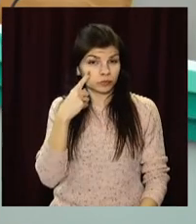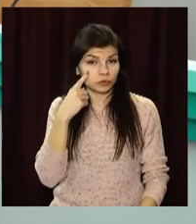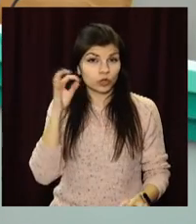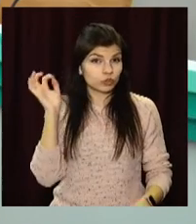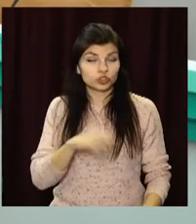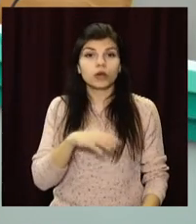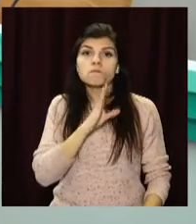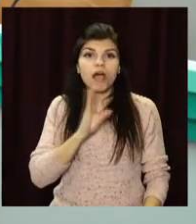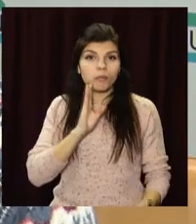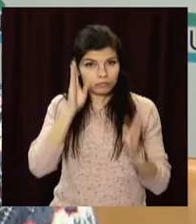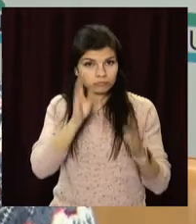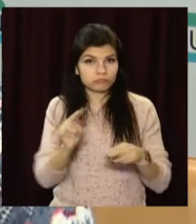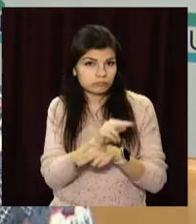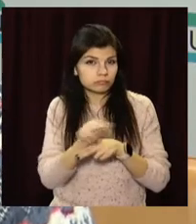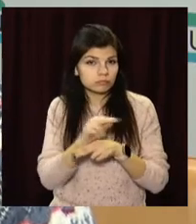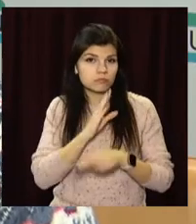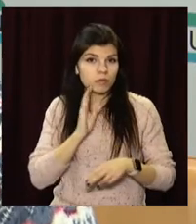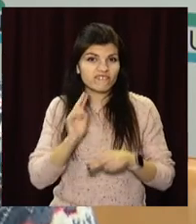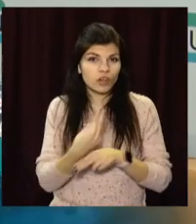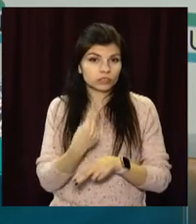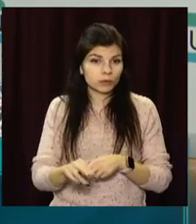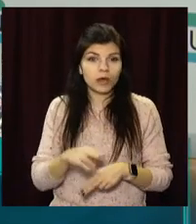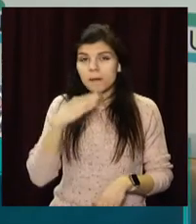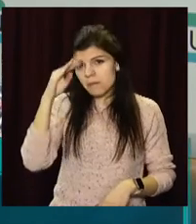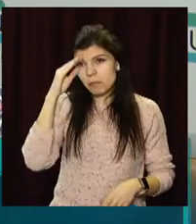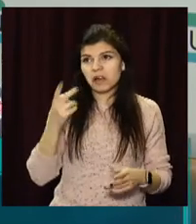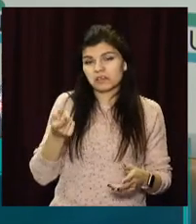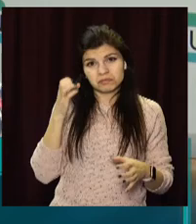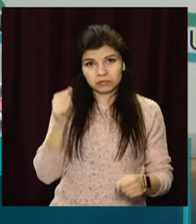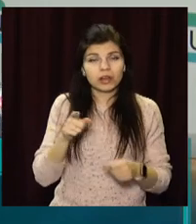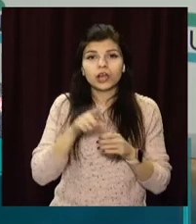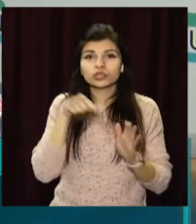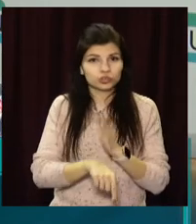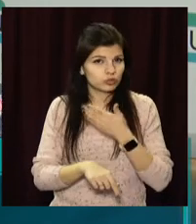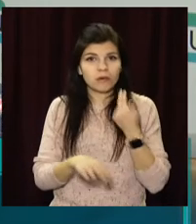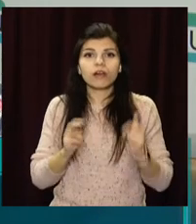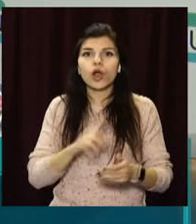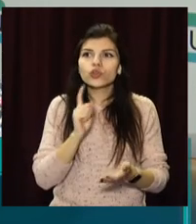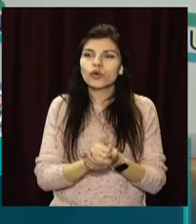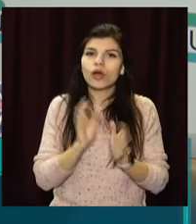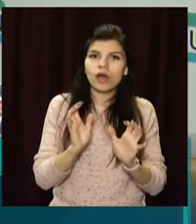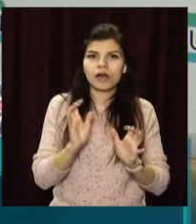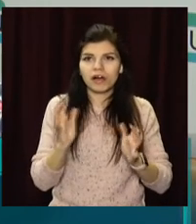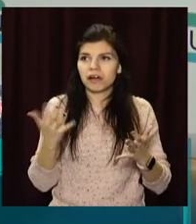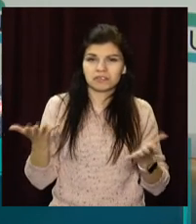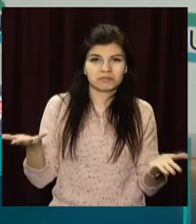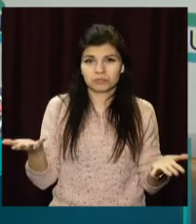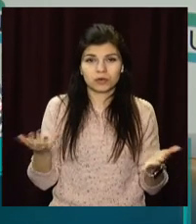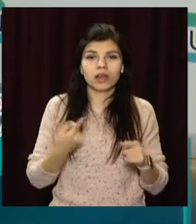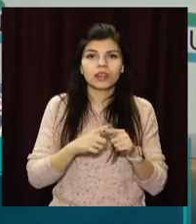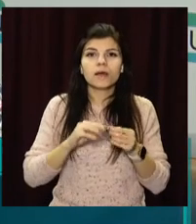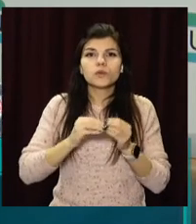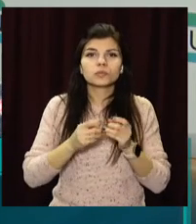дітей виховують суто матері. Для дитини папа не має такого значення, як повинен було б мати. Ця